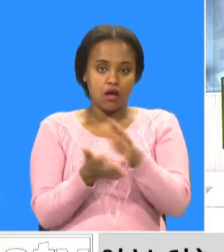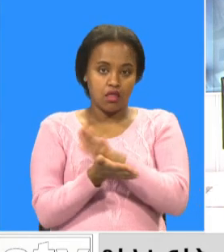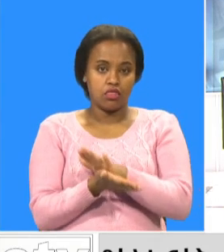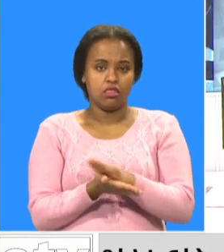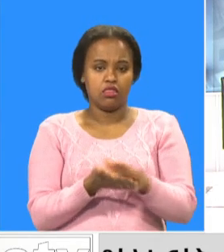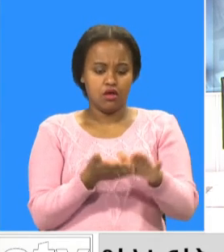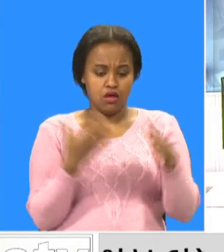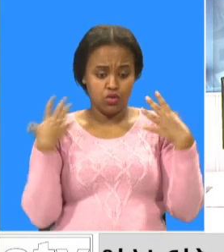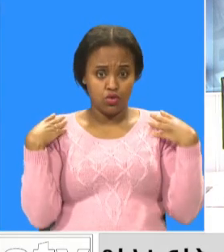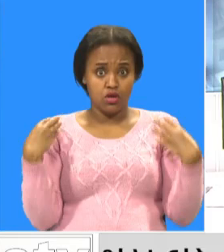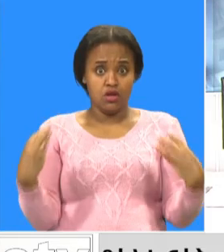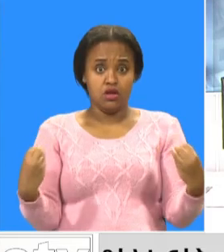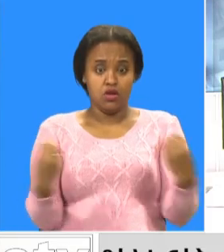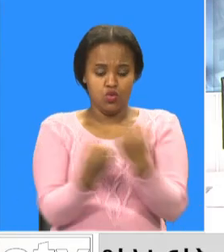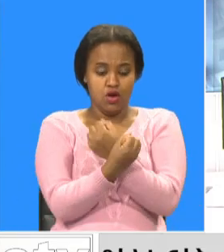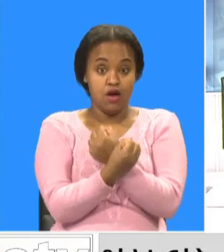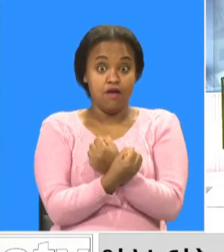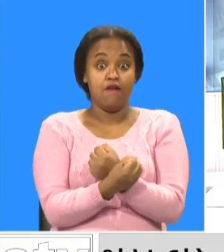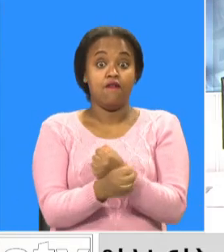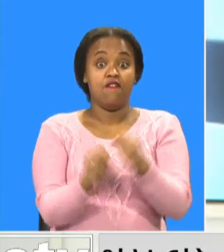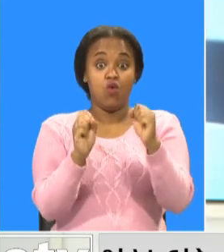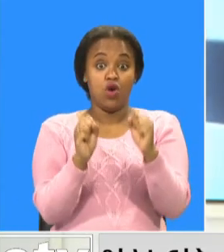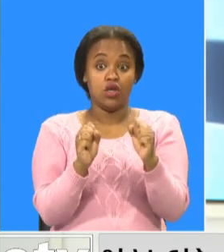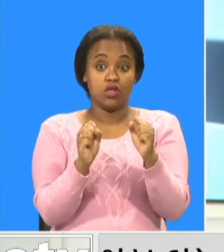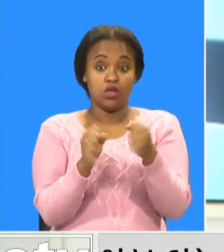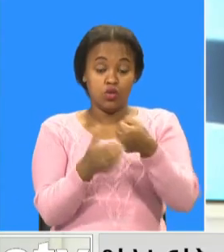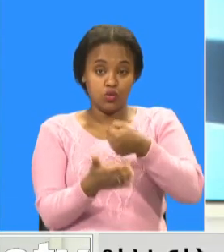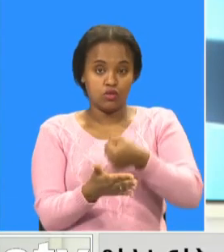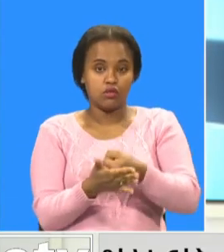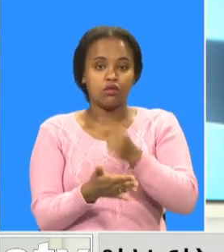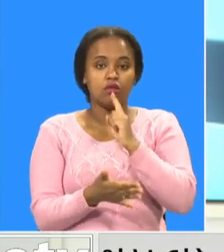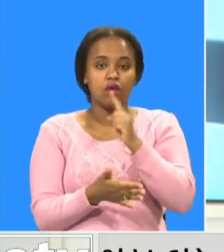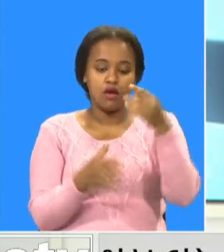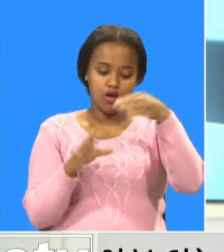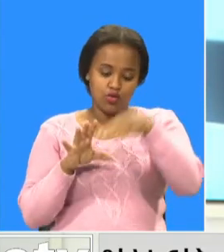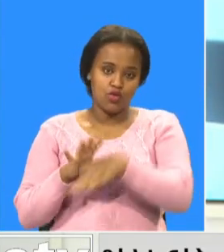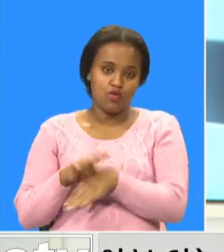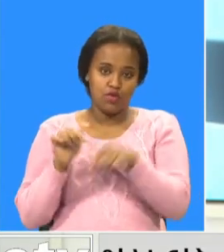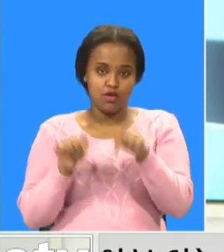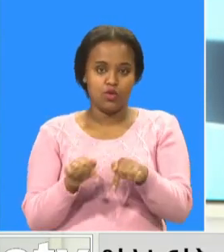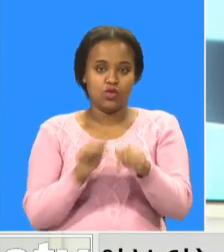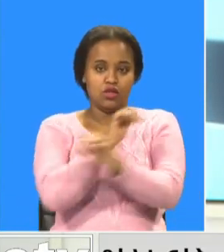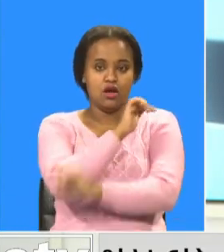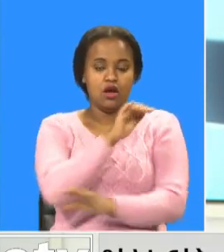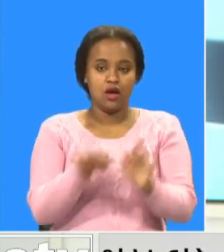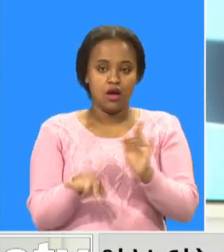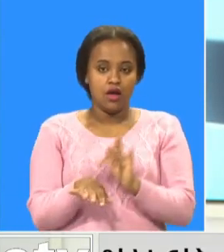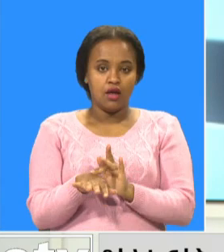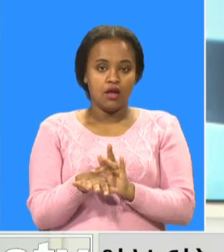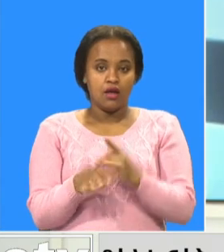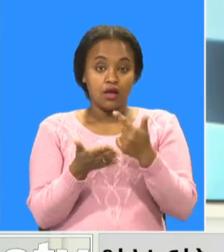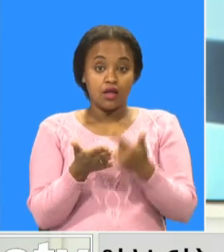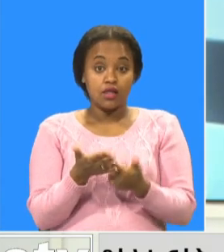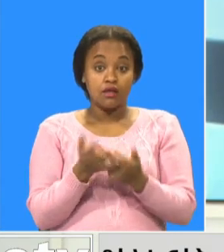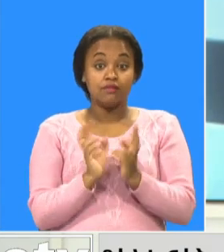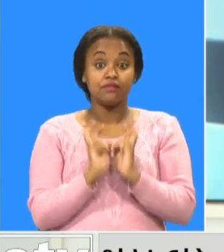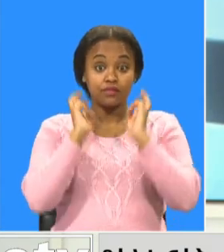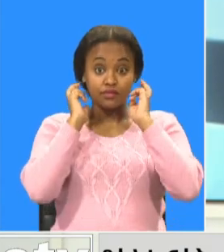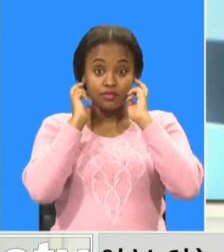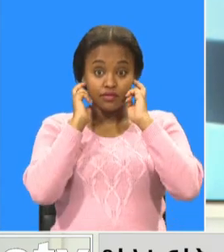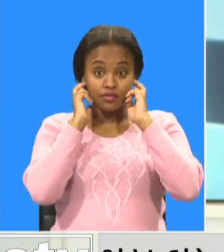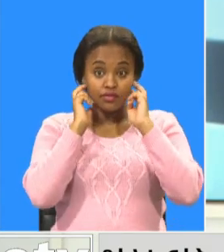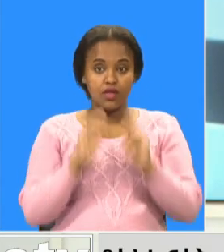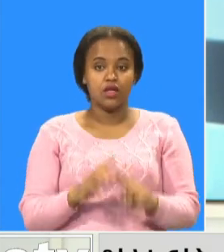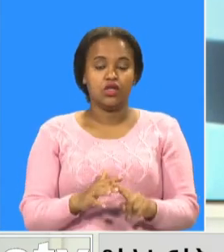ጥራቱ ደህንነቱና ፈዋሽነቱ ተረጋግጦ ነው የሚገባው እዚህ ሀገር ላይ እና ከዚህ ከማስክ ጀምረን